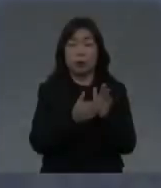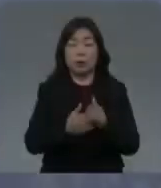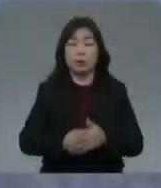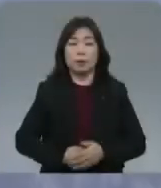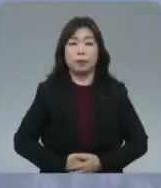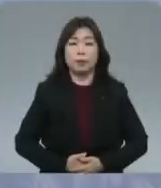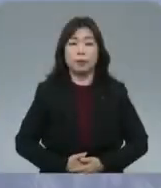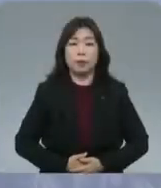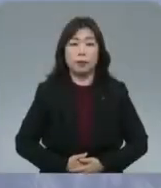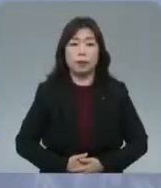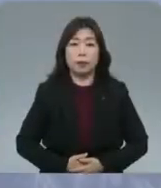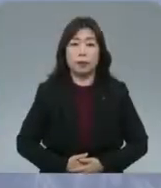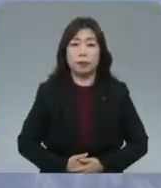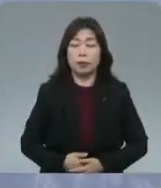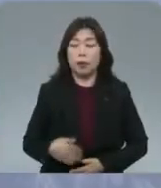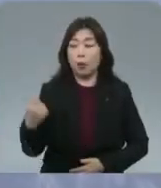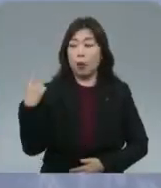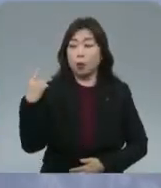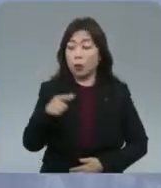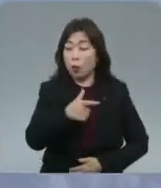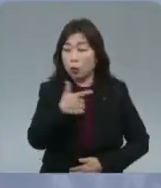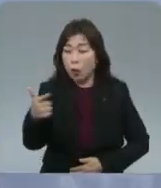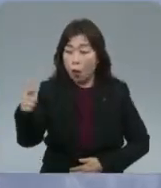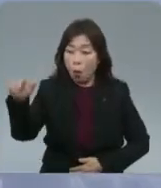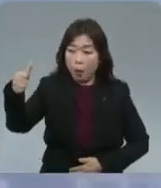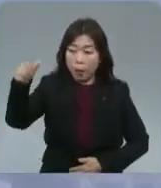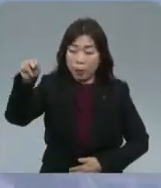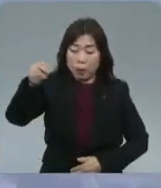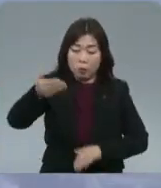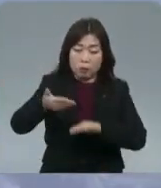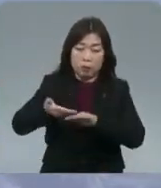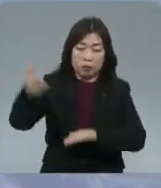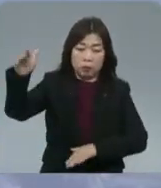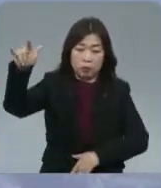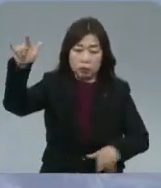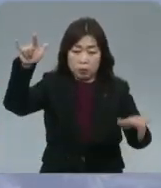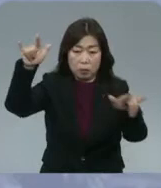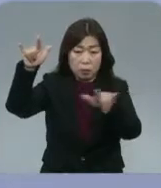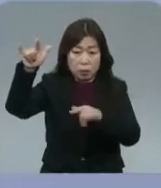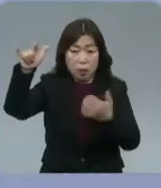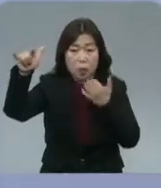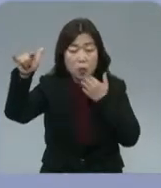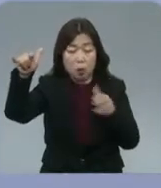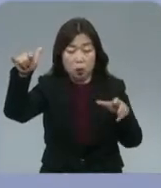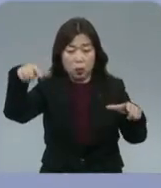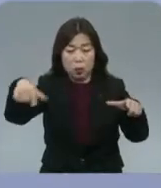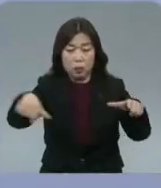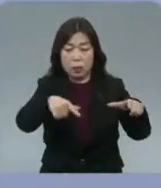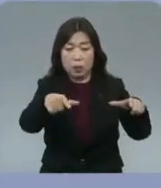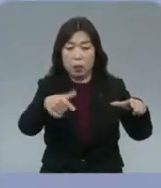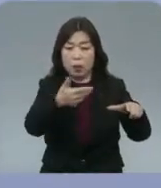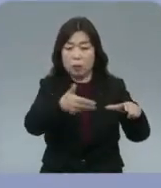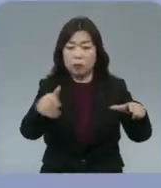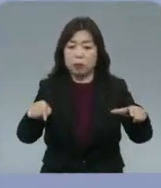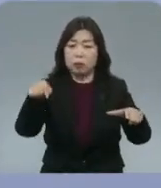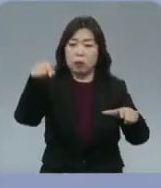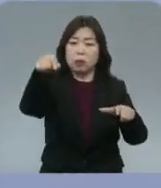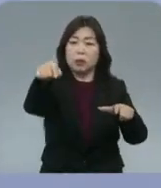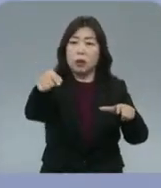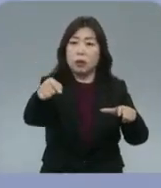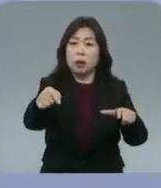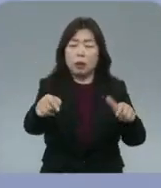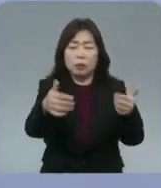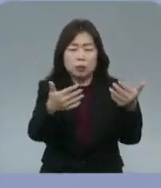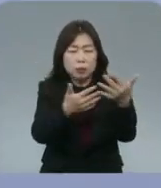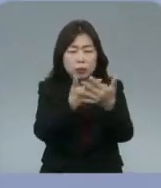на фоне теплые безветренной погоды в ряде регионов республики корея повысился уровень загрязнения атмосферного воздуха твердыми